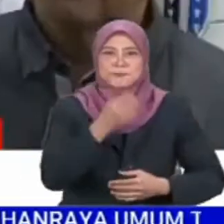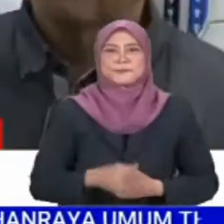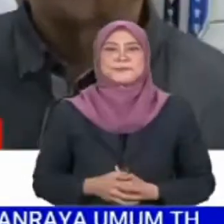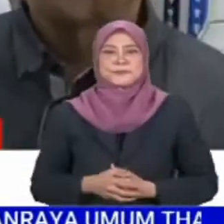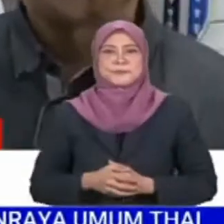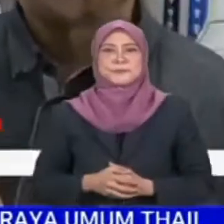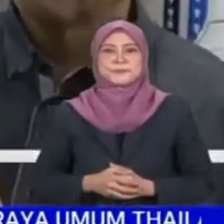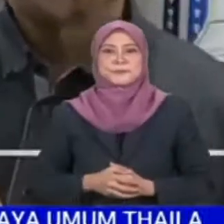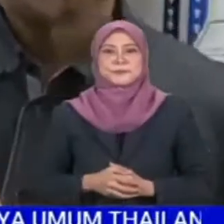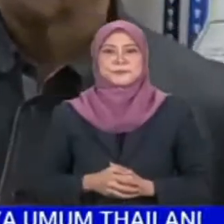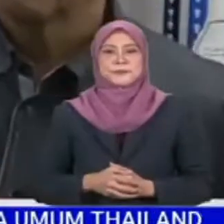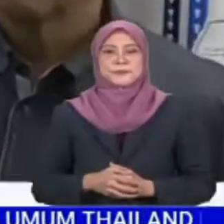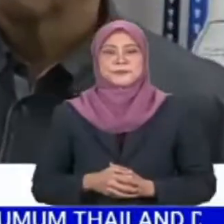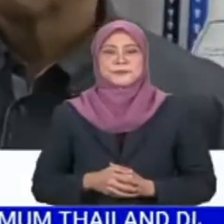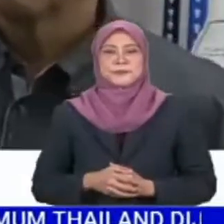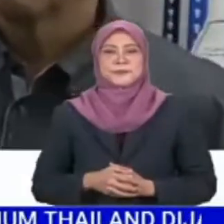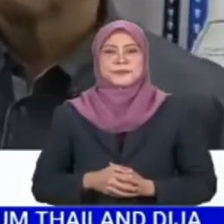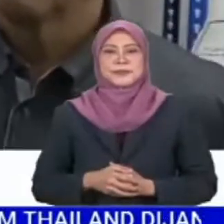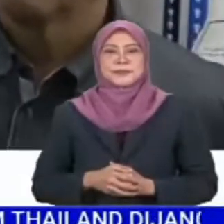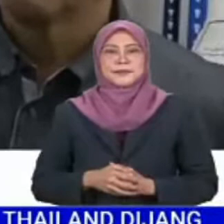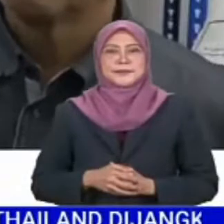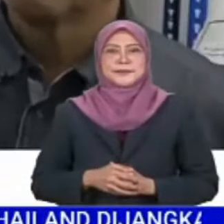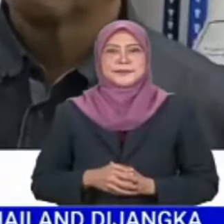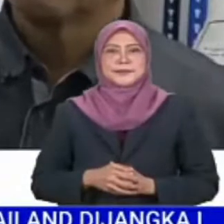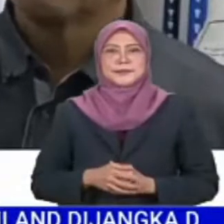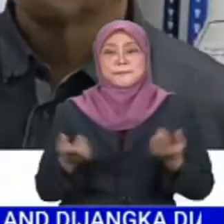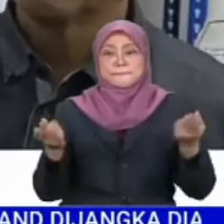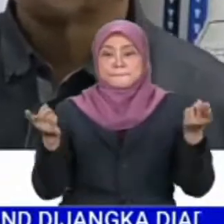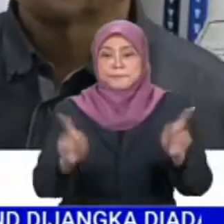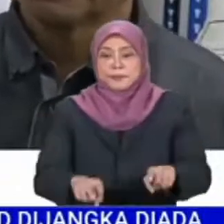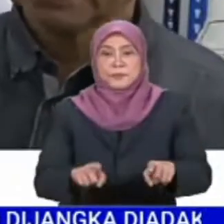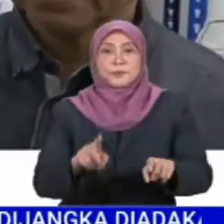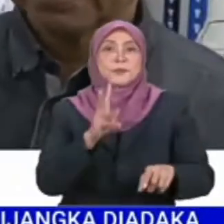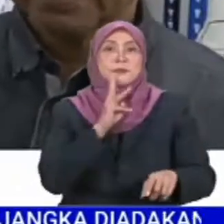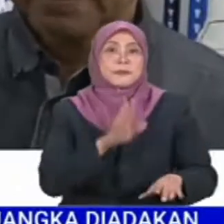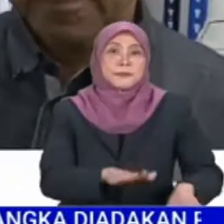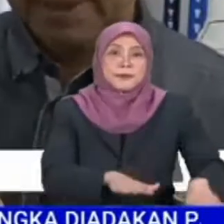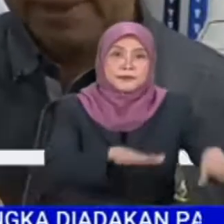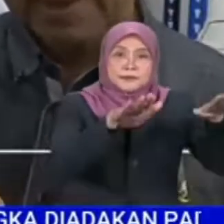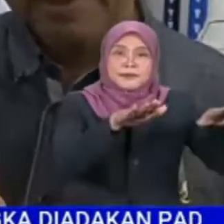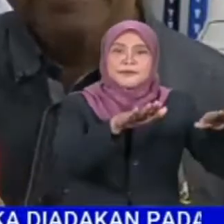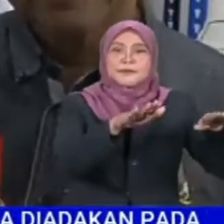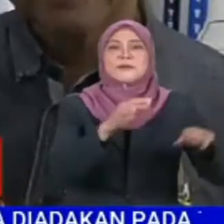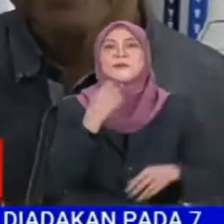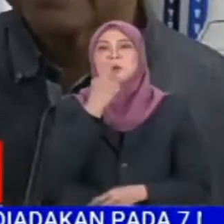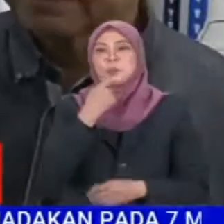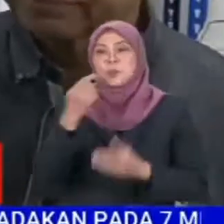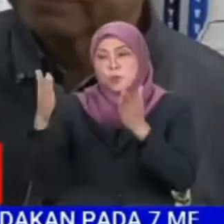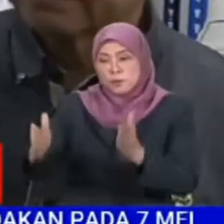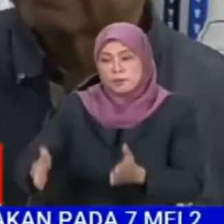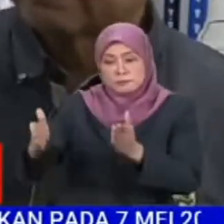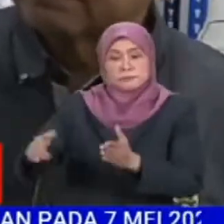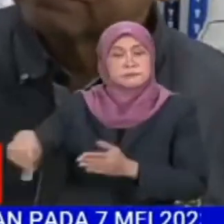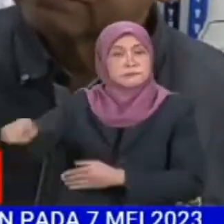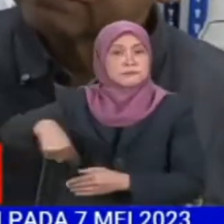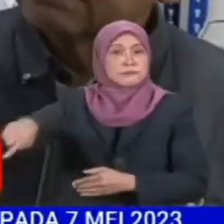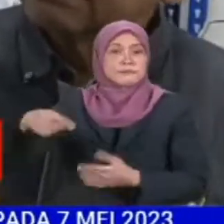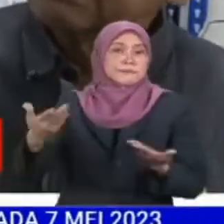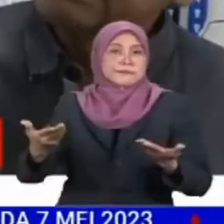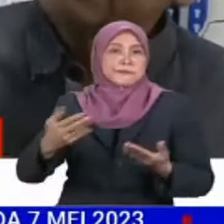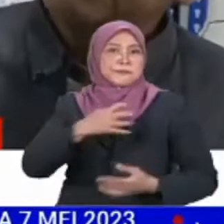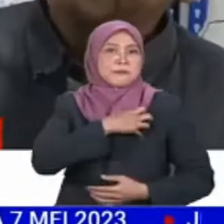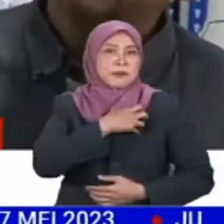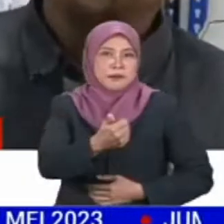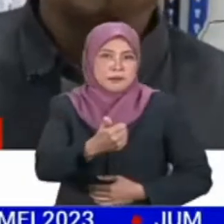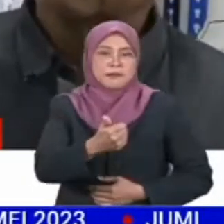Jika berlaku banjir, sesiapa yang orang yang budiman yang nak hantar bantuan banjir ke kawasan kata Terengganu,